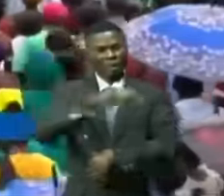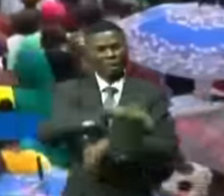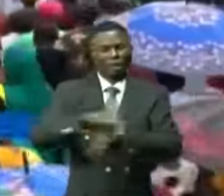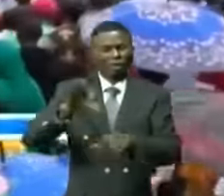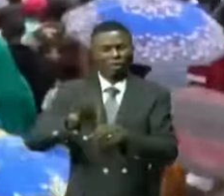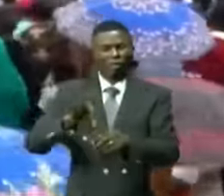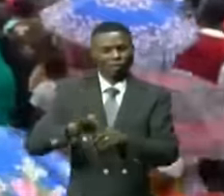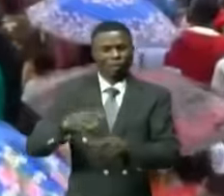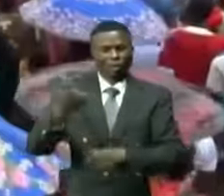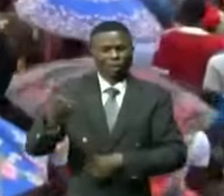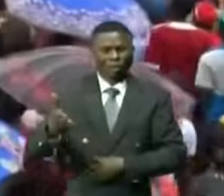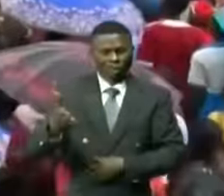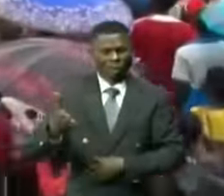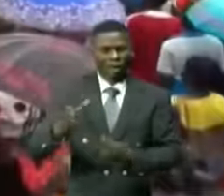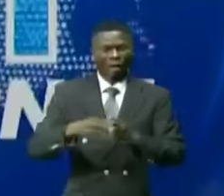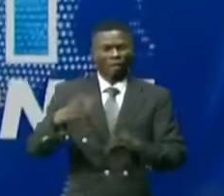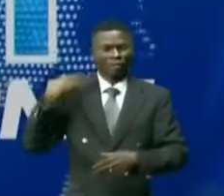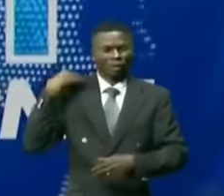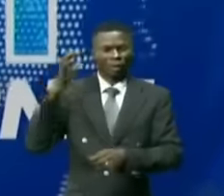nationale indépendante.